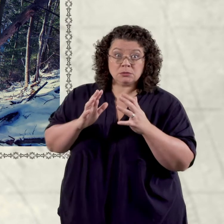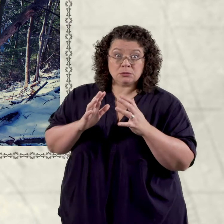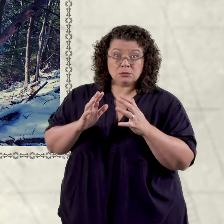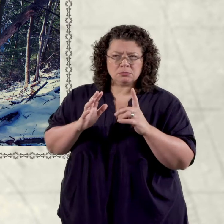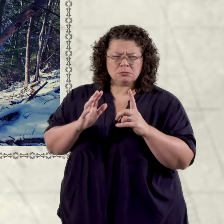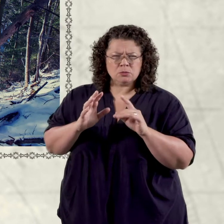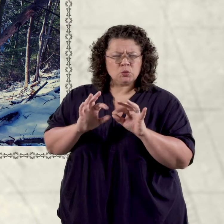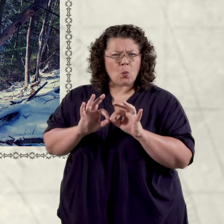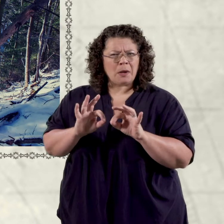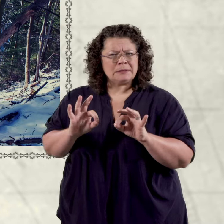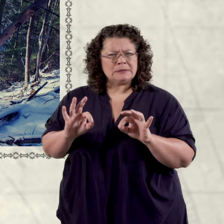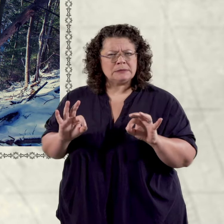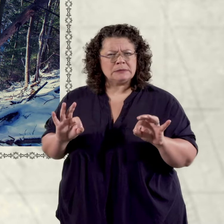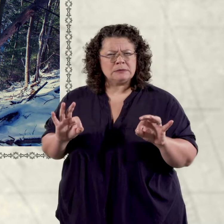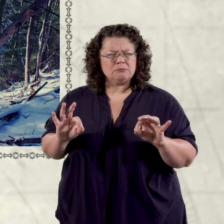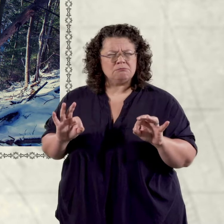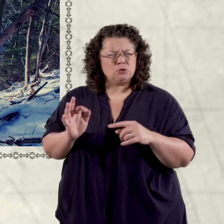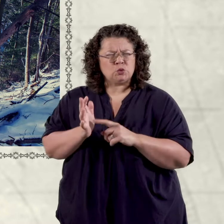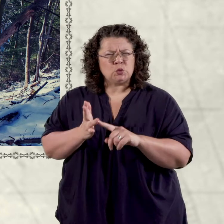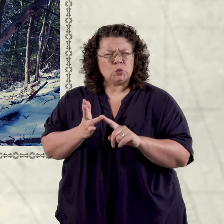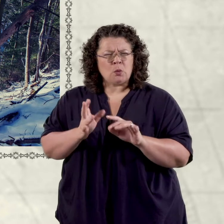Dim smic o sŵn.